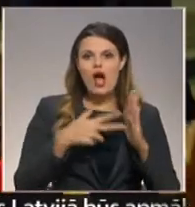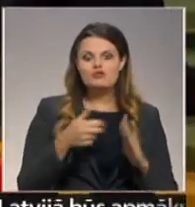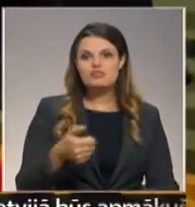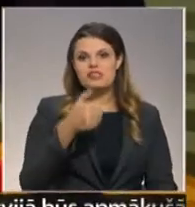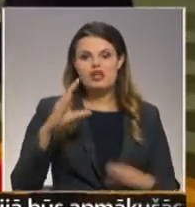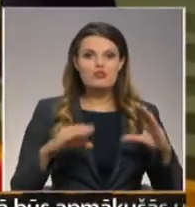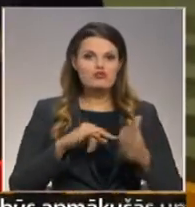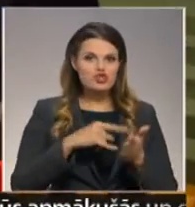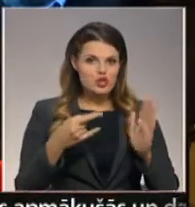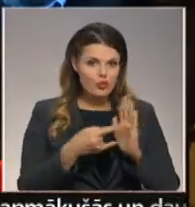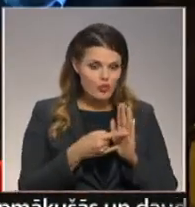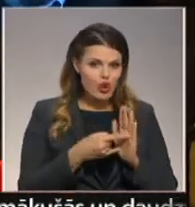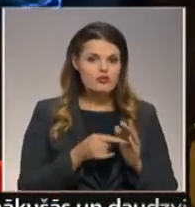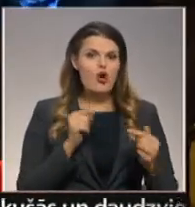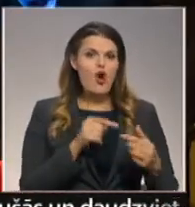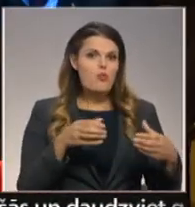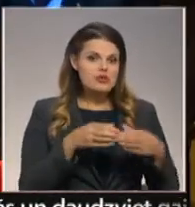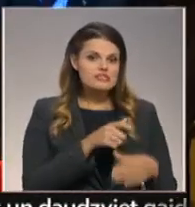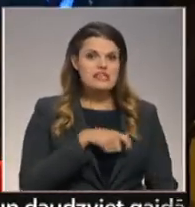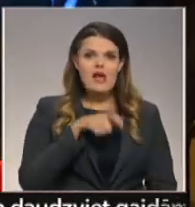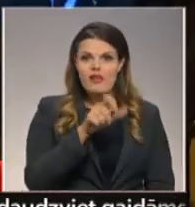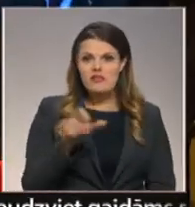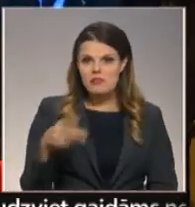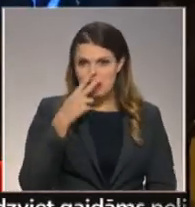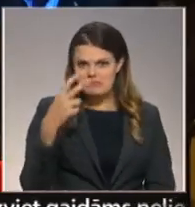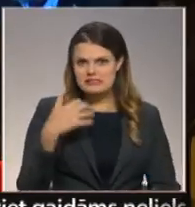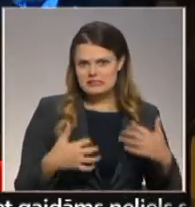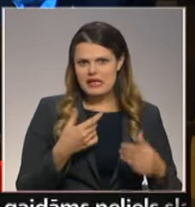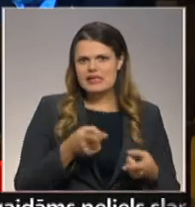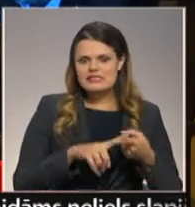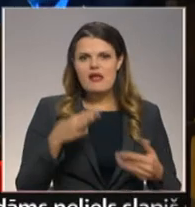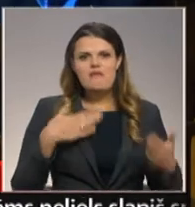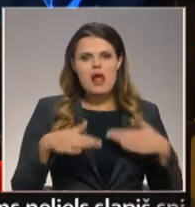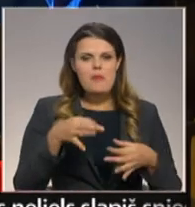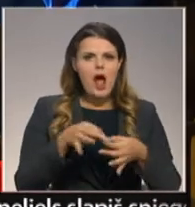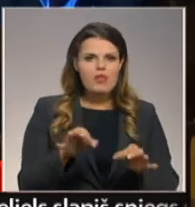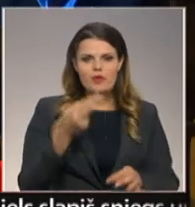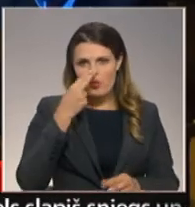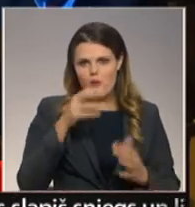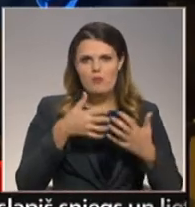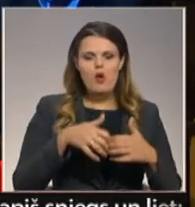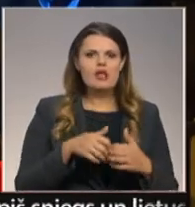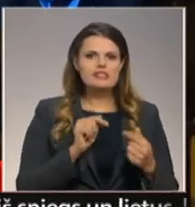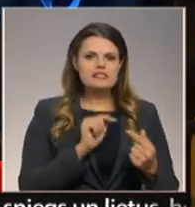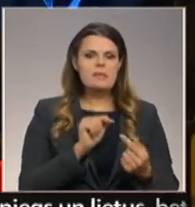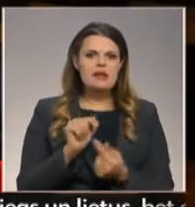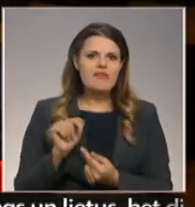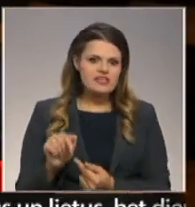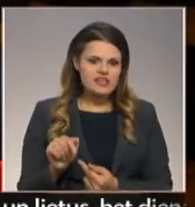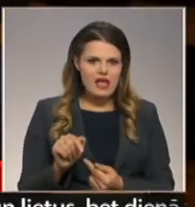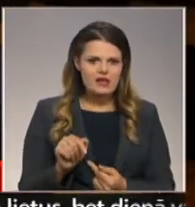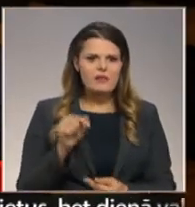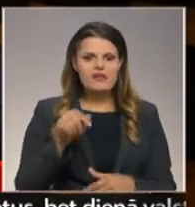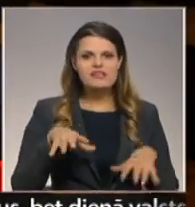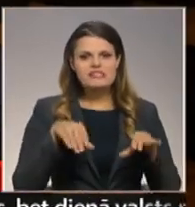Gada budžeta projektus. Opozīcijas deputāti uzskata, ka lielā steiga saistīta ar vēlmi atbrīvoties no politiskiem oponentiem. Tas